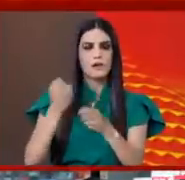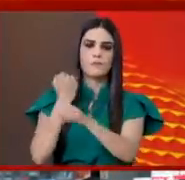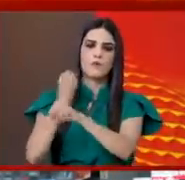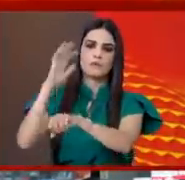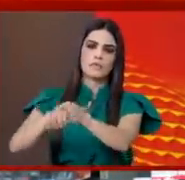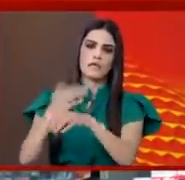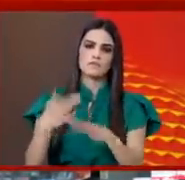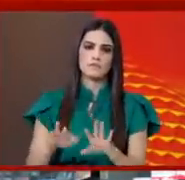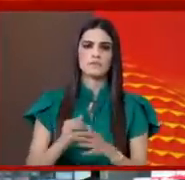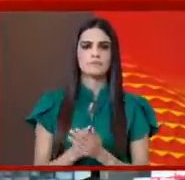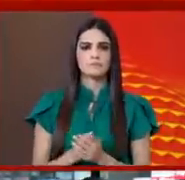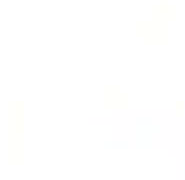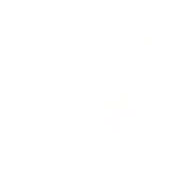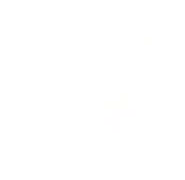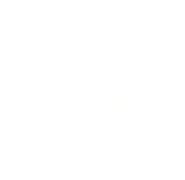गिरफ्तार किया।